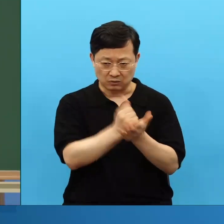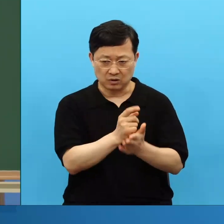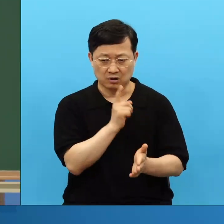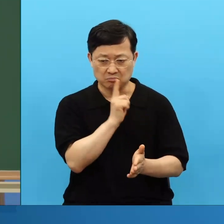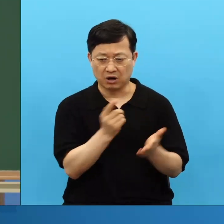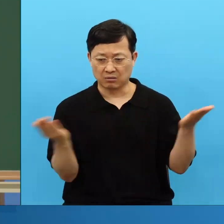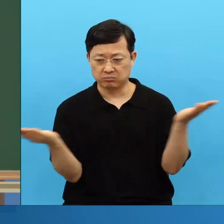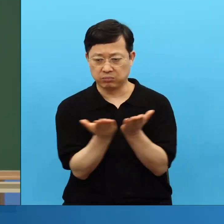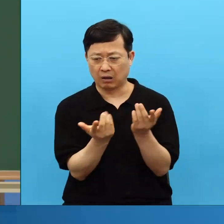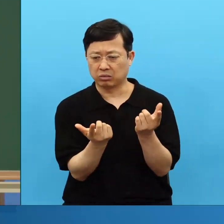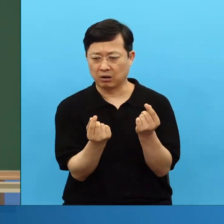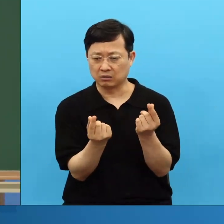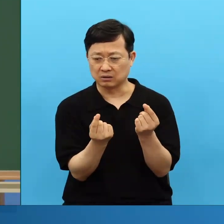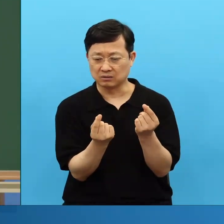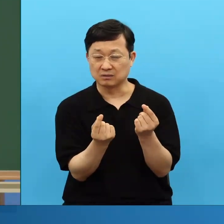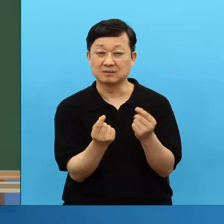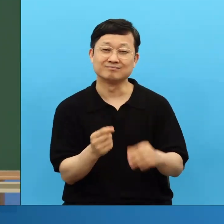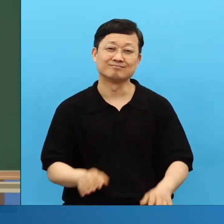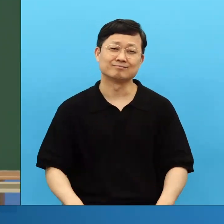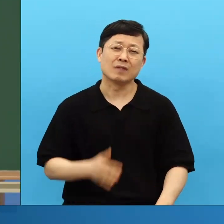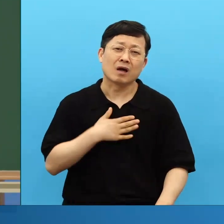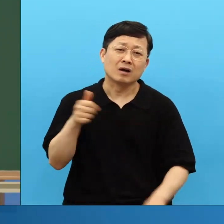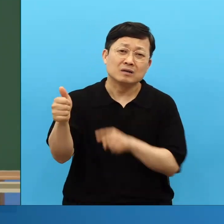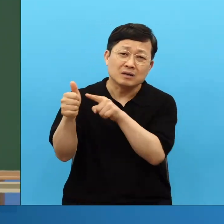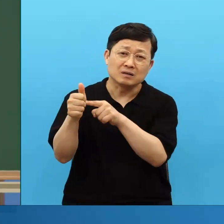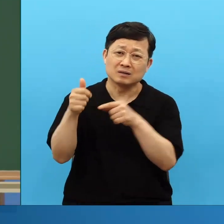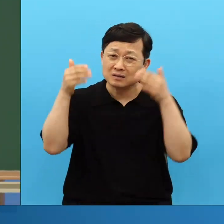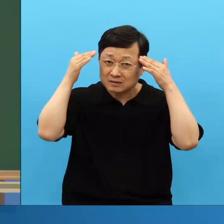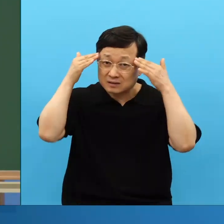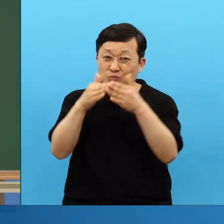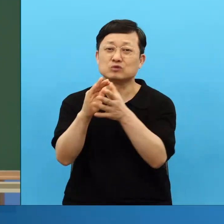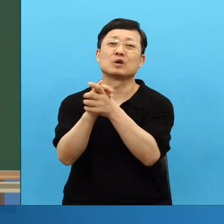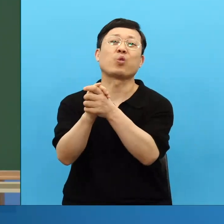기도했거든요. 그 친구 진짜 하나님이 보호하셔야 되고.